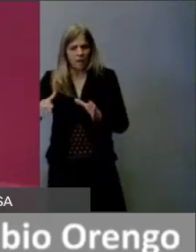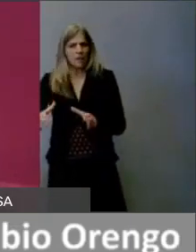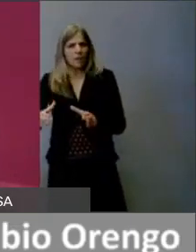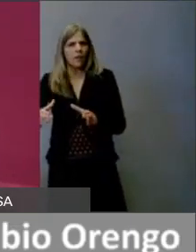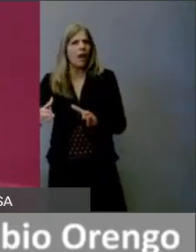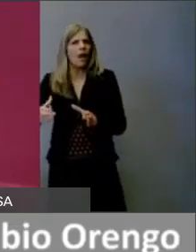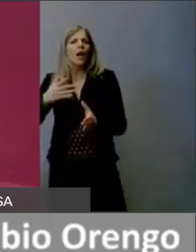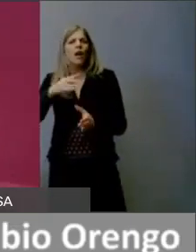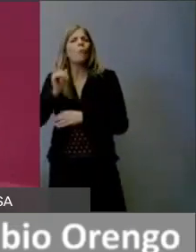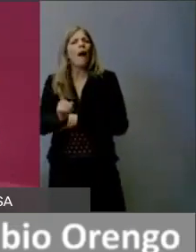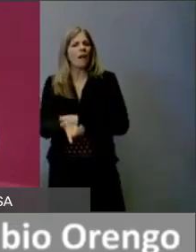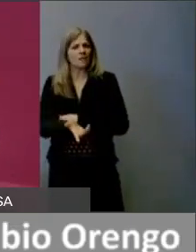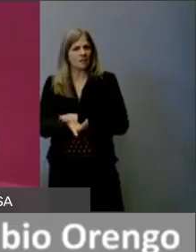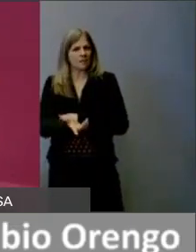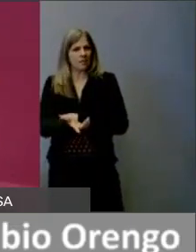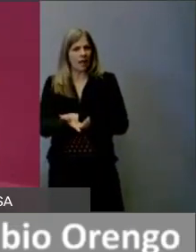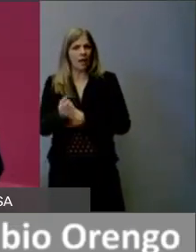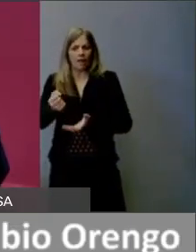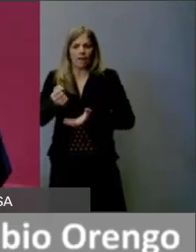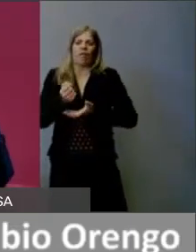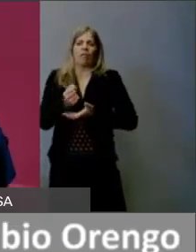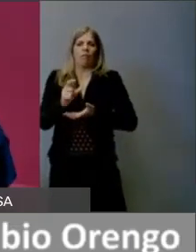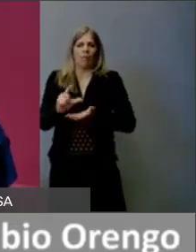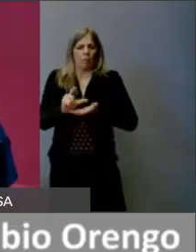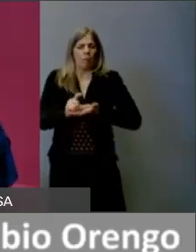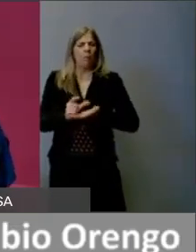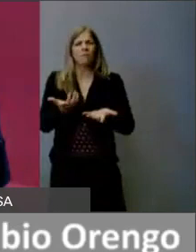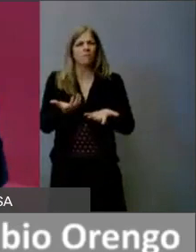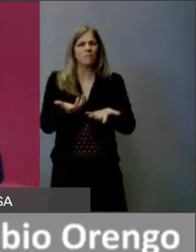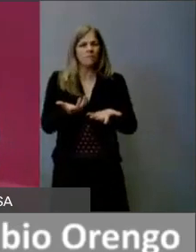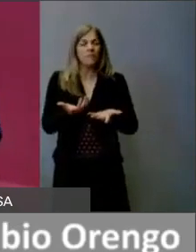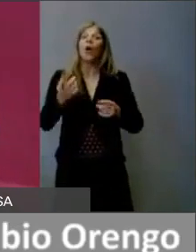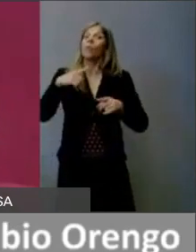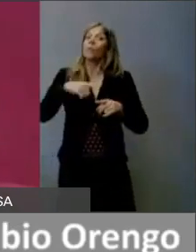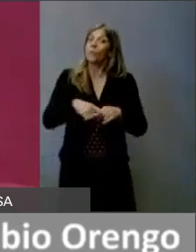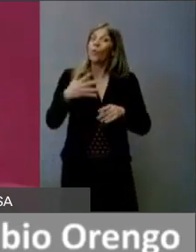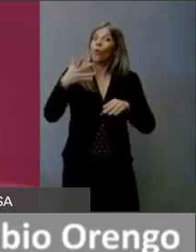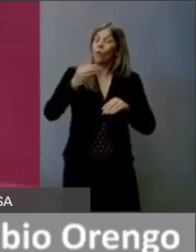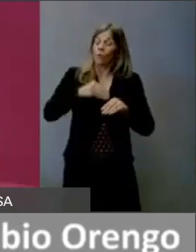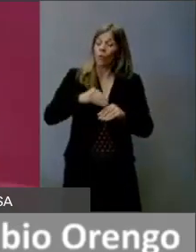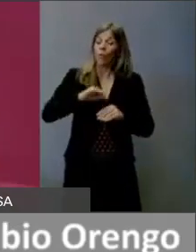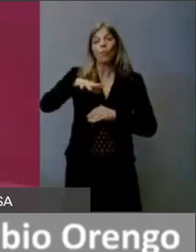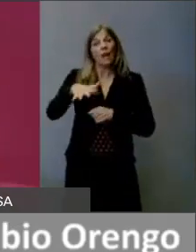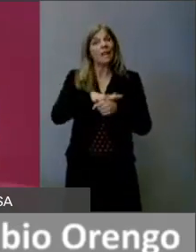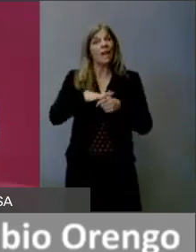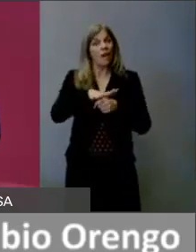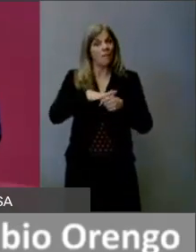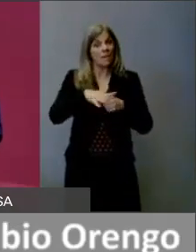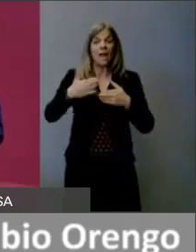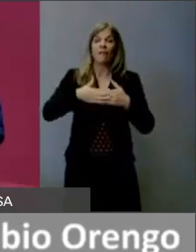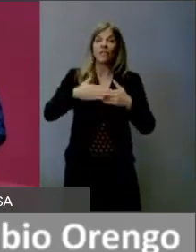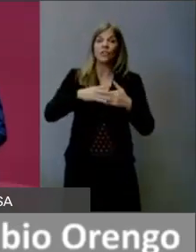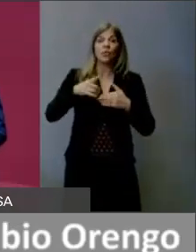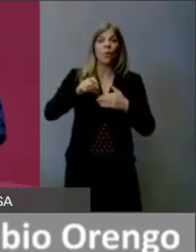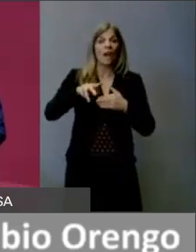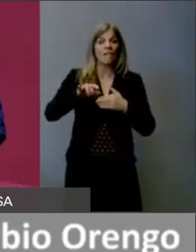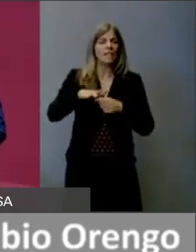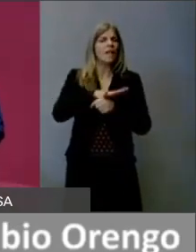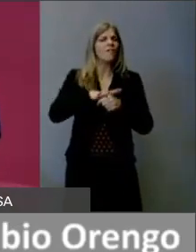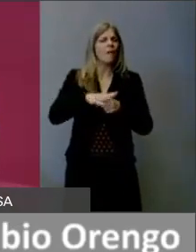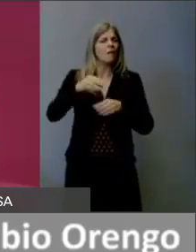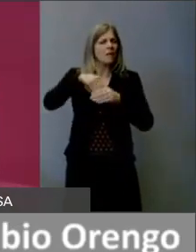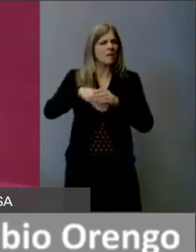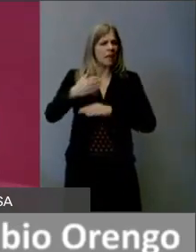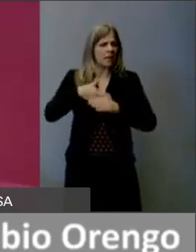si vede dalla progettazione verrà espropriato. Ho parlato anche con una famiglia vicino alle gavette, una famiglia di disabili, dove